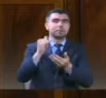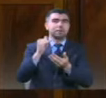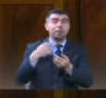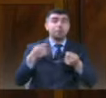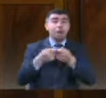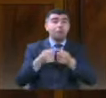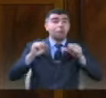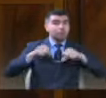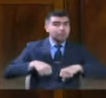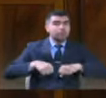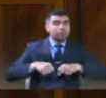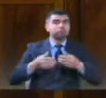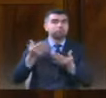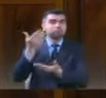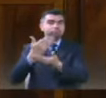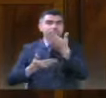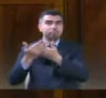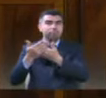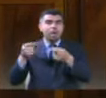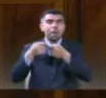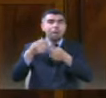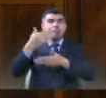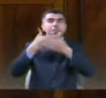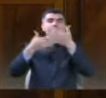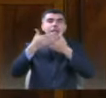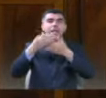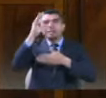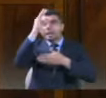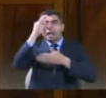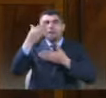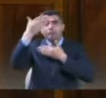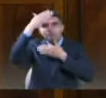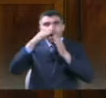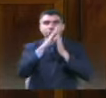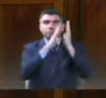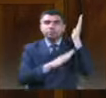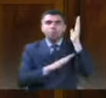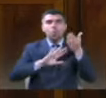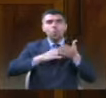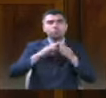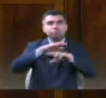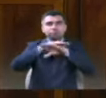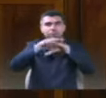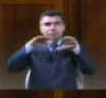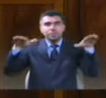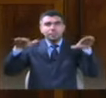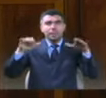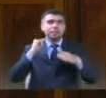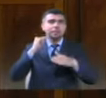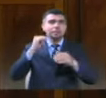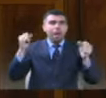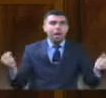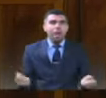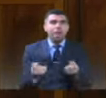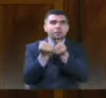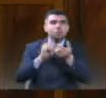حيويا في ترسيخ البناء الديمقراطي وتعزيز السلم الاجتماعي وإنعاش التنمية